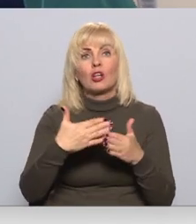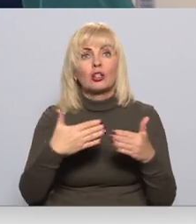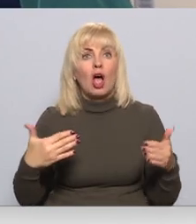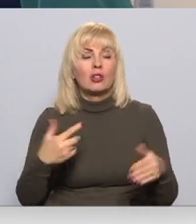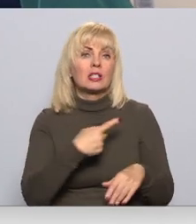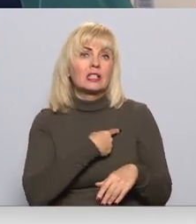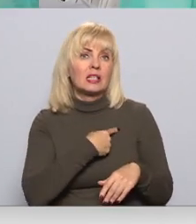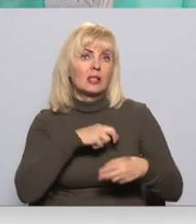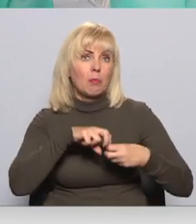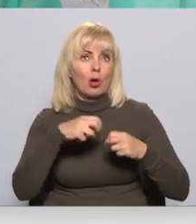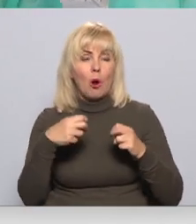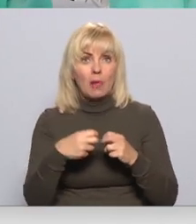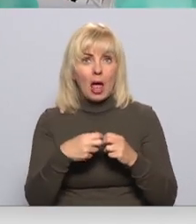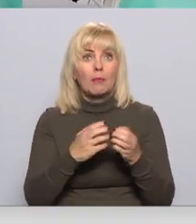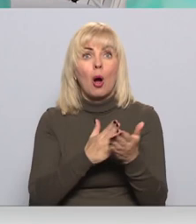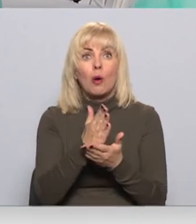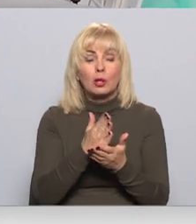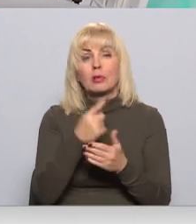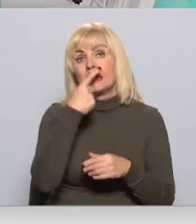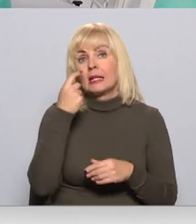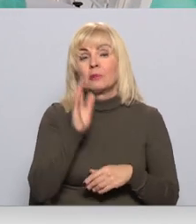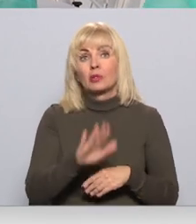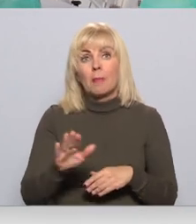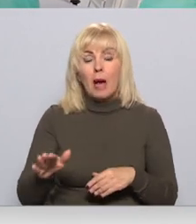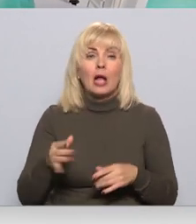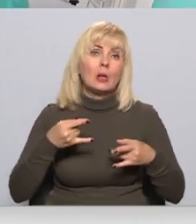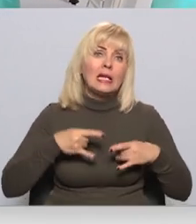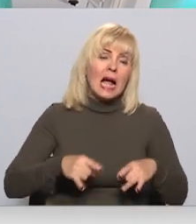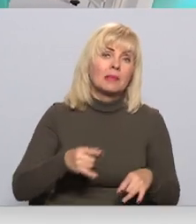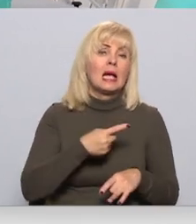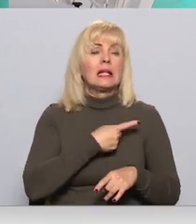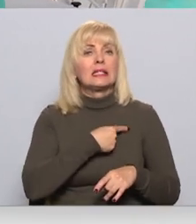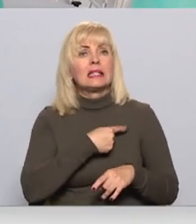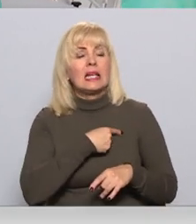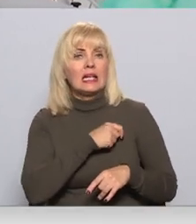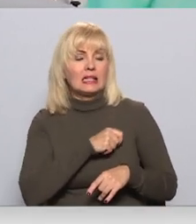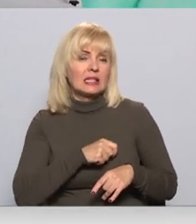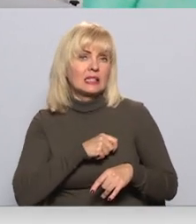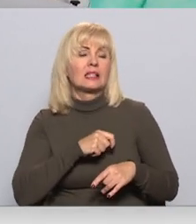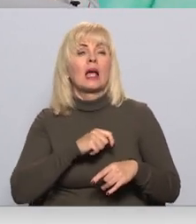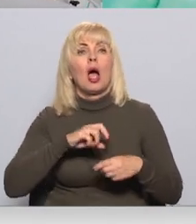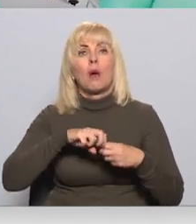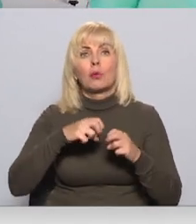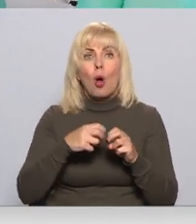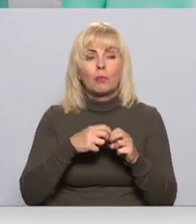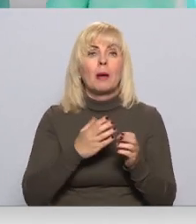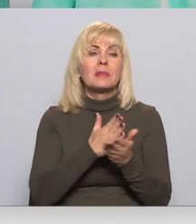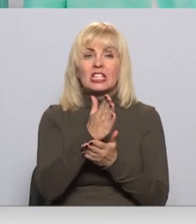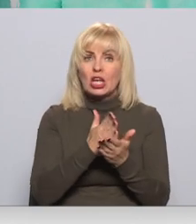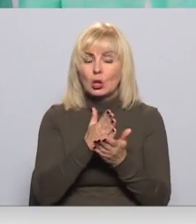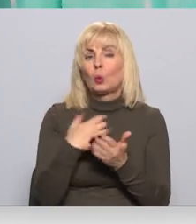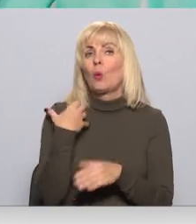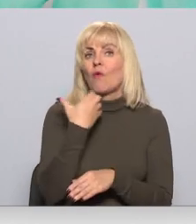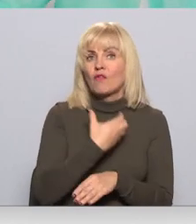sirdskaišu operācijas. Apmēram 100 bērniem ar iedzimtām sirdskaitēm ir nepieciešama ķirurģiska iejaukšanās